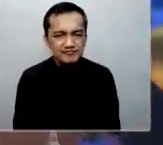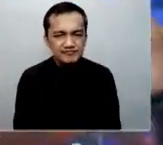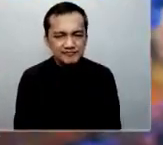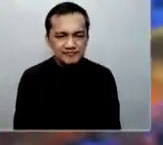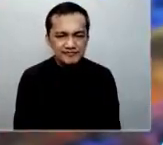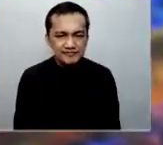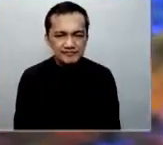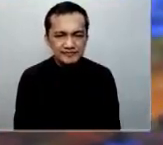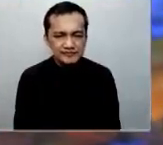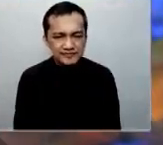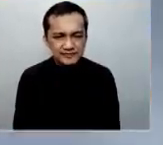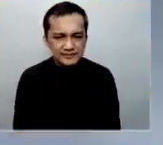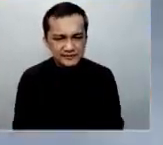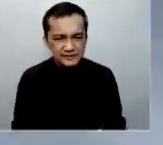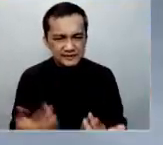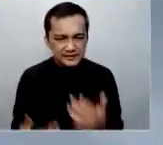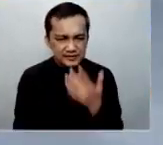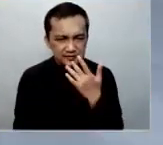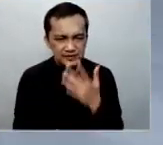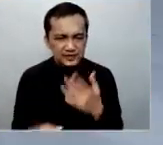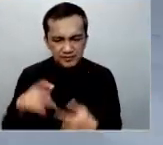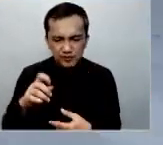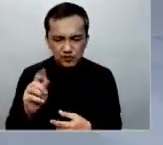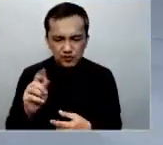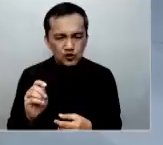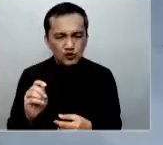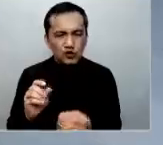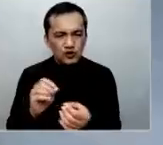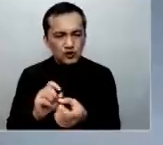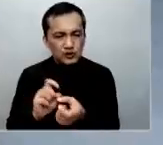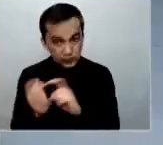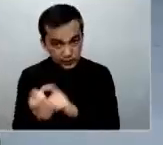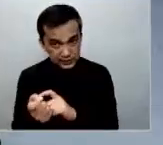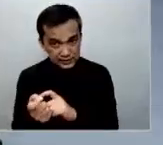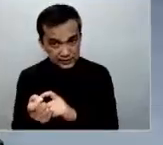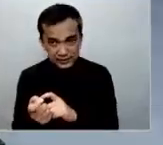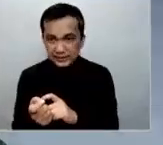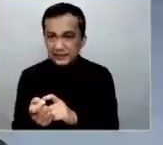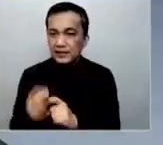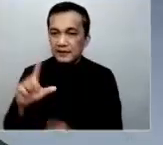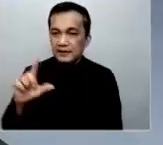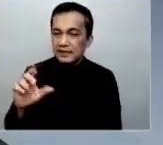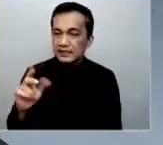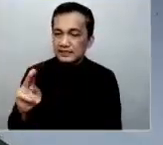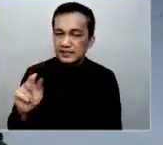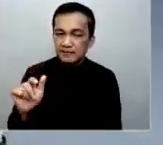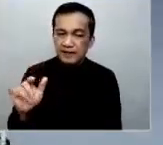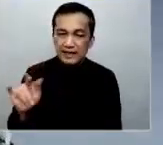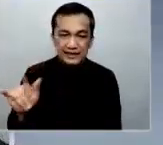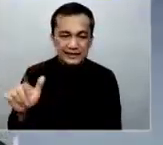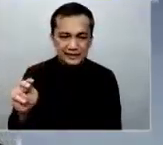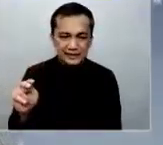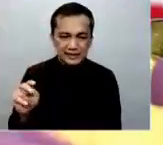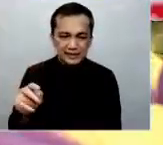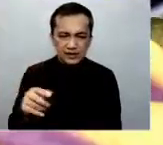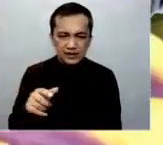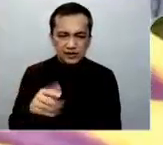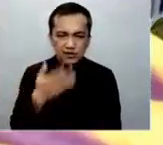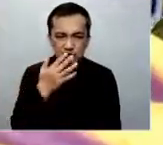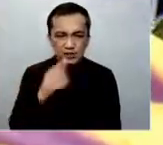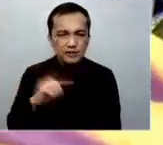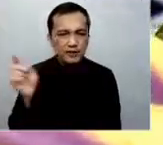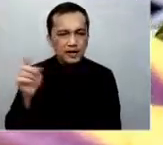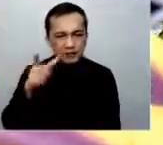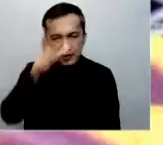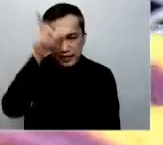Kamusta? Puto with a twist kasi nagbaha mo yung lecha flan. May lecha flan. Itim yung kulay, oh.